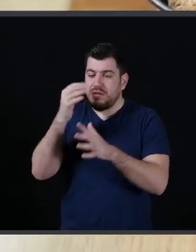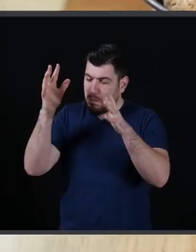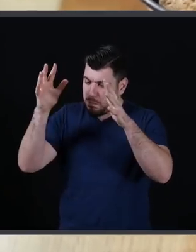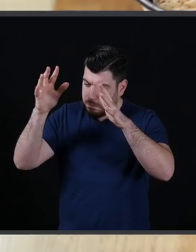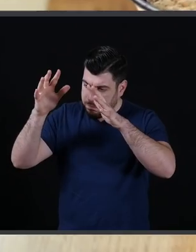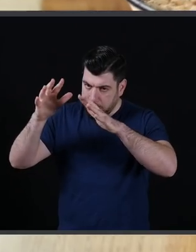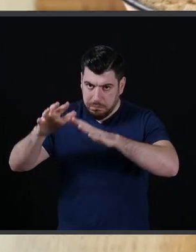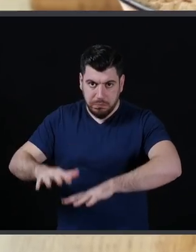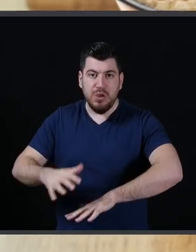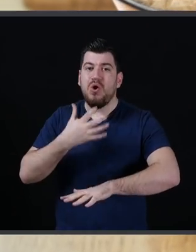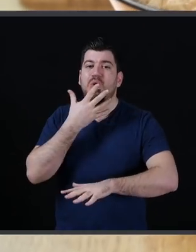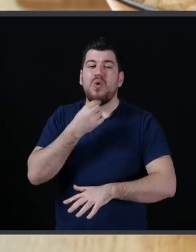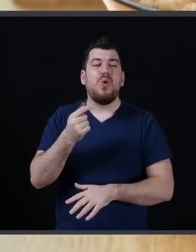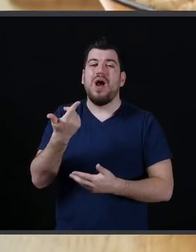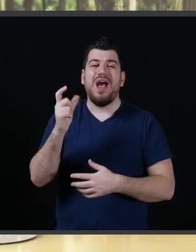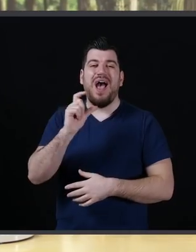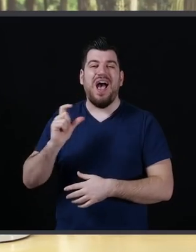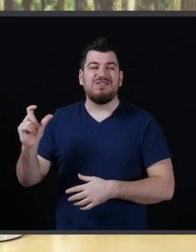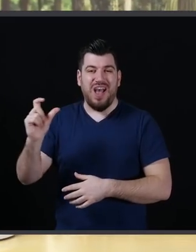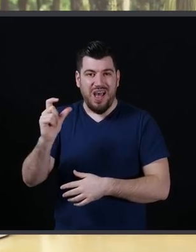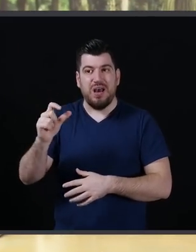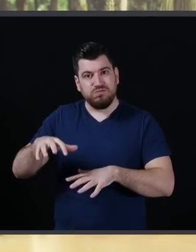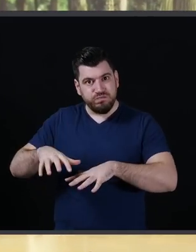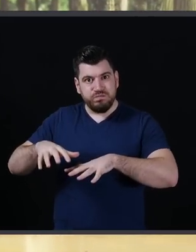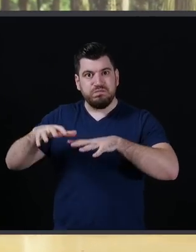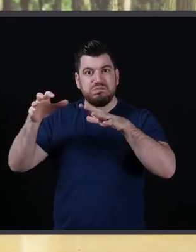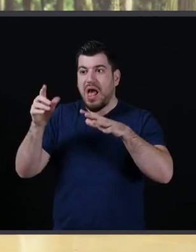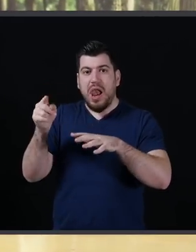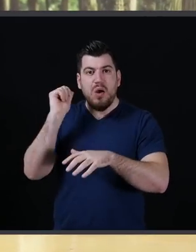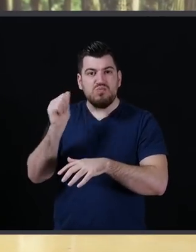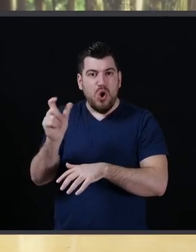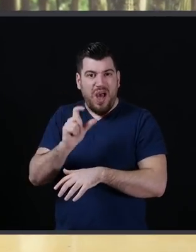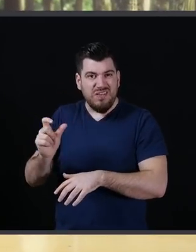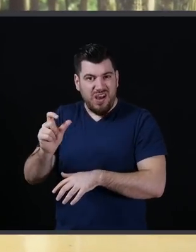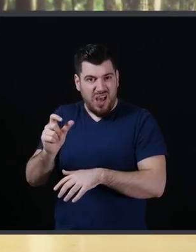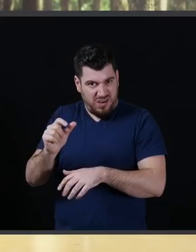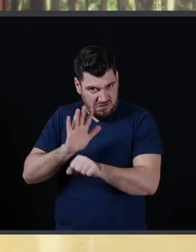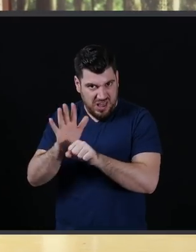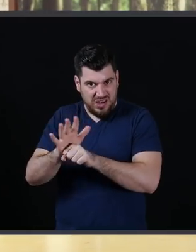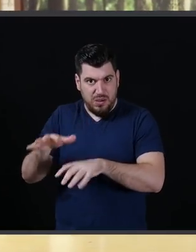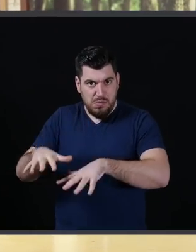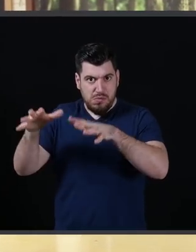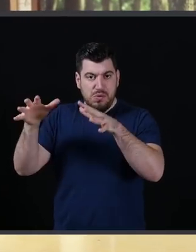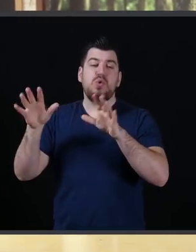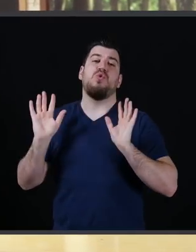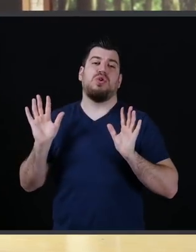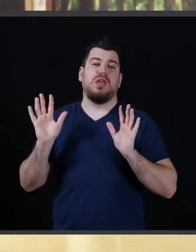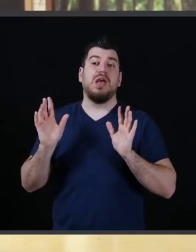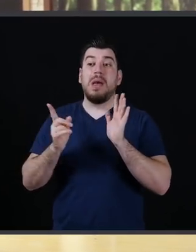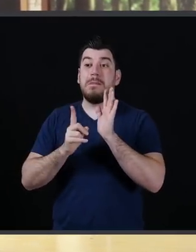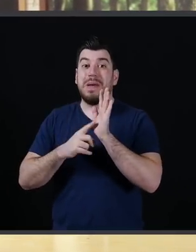Γιατί φούσκωσε με τα σπράδια και τα σπράδια δεν είναι ικανά να κρατήσουν τον όγκο Οπότε αυτομάτως με το που τον βγάλετε από το φούρνο